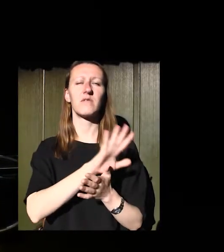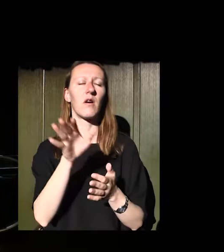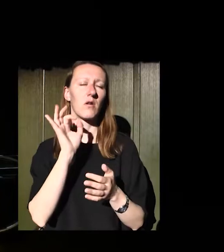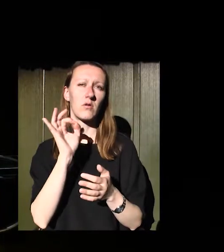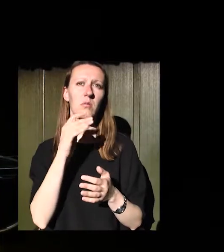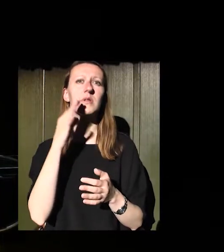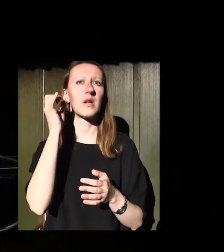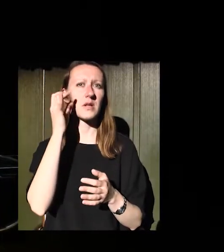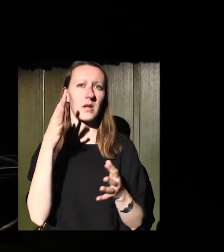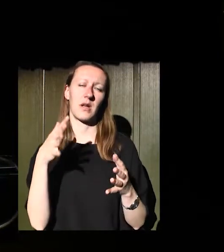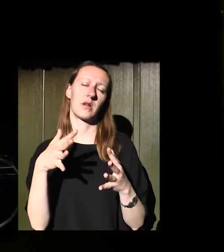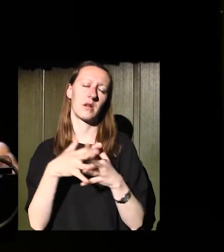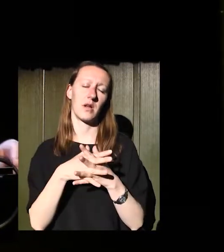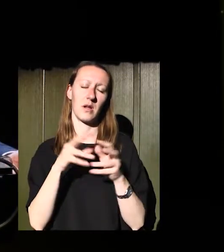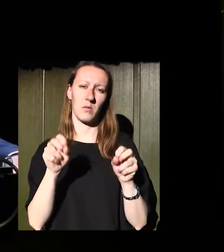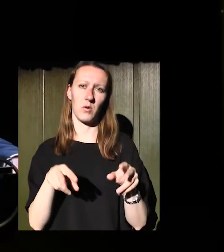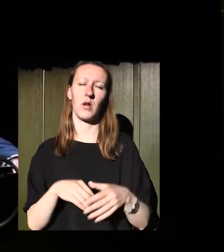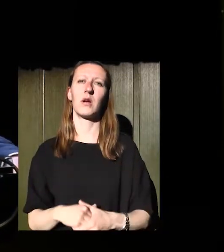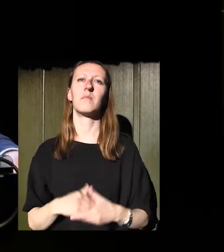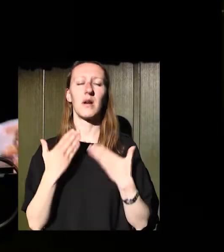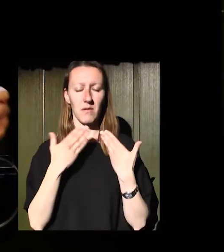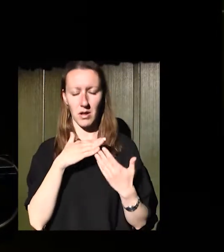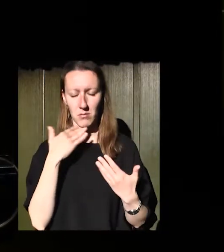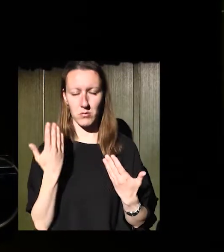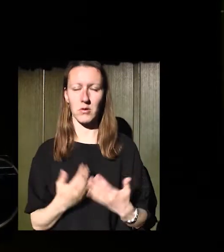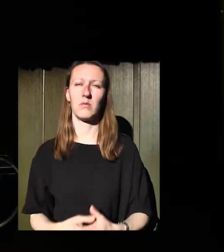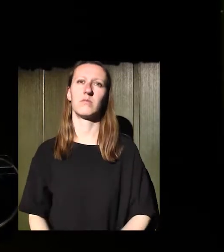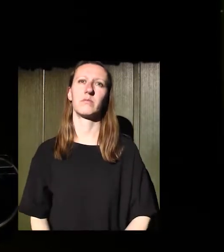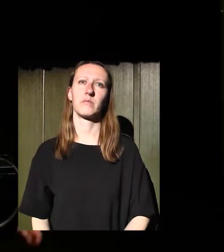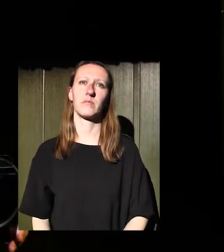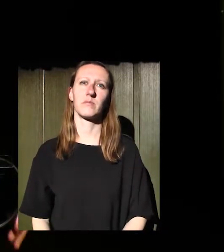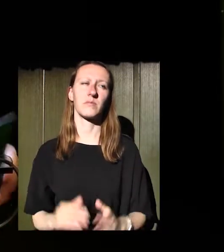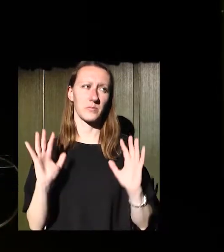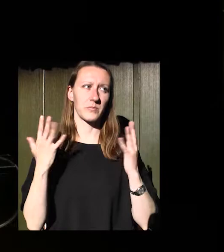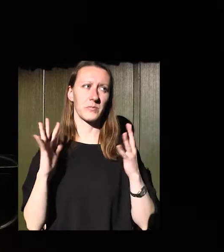ogni bene per la giornata della città di Pola. Hvala vam puno, grazie.